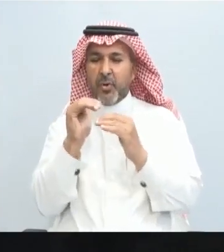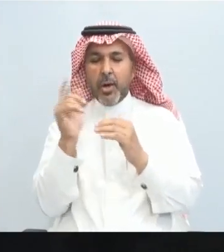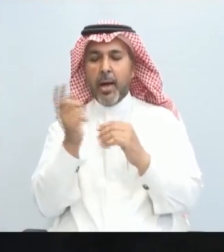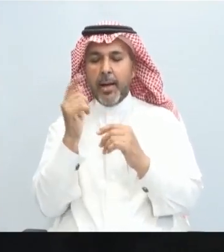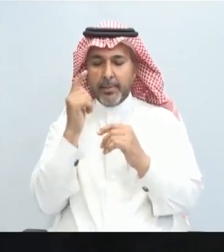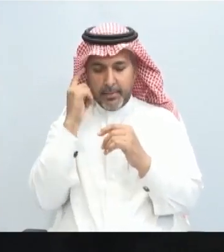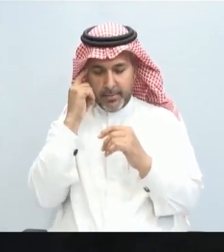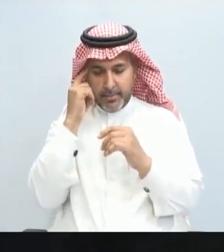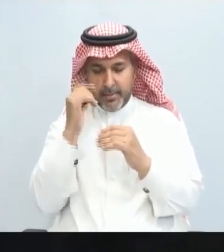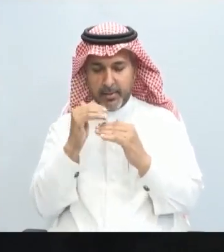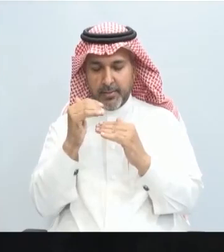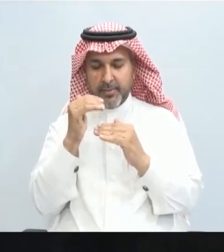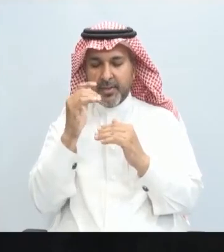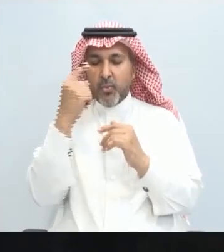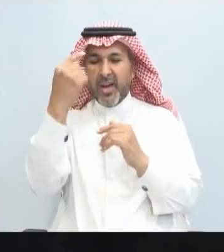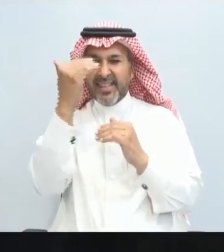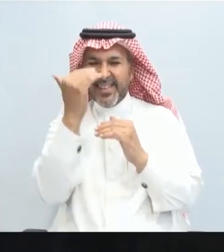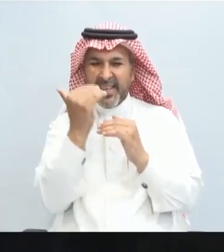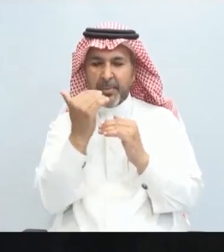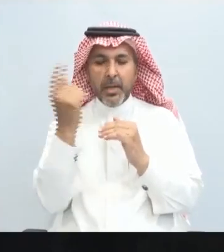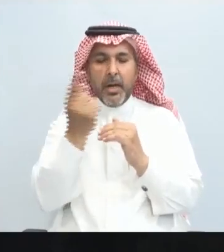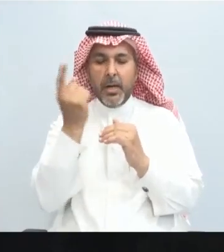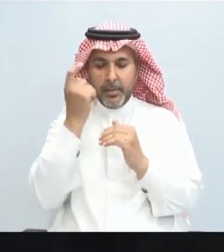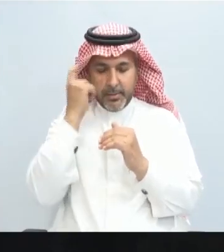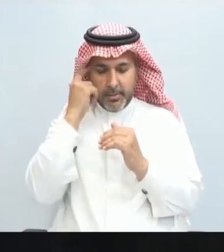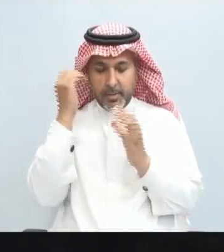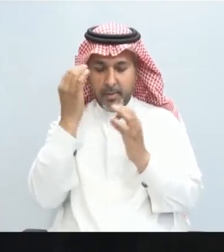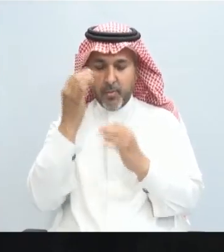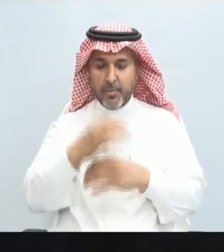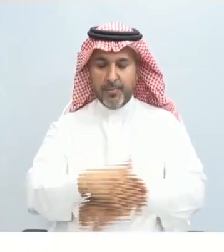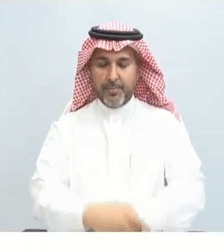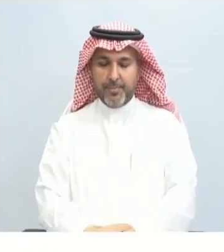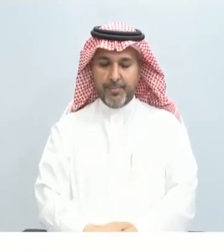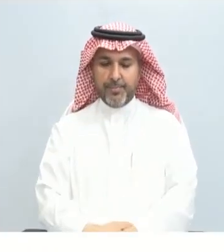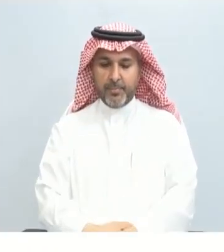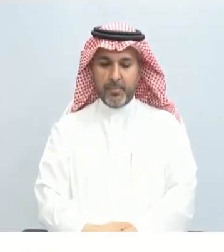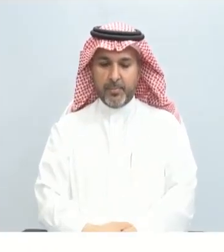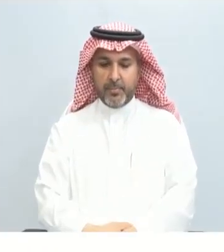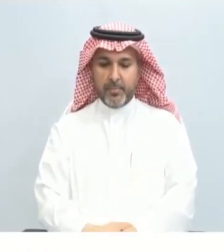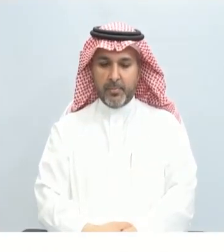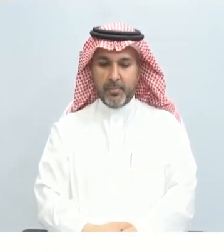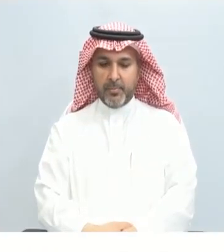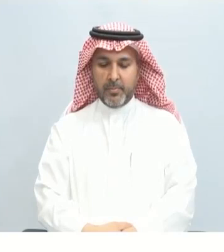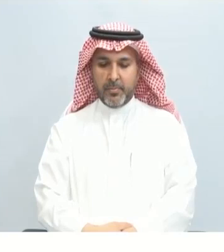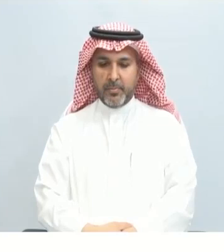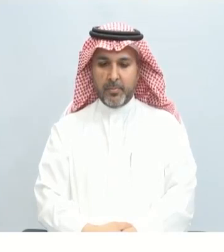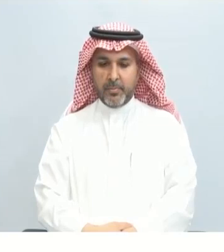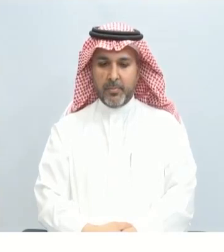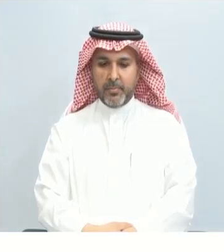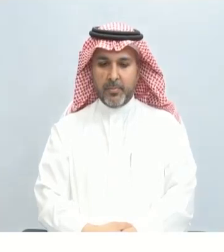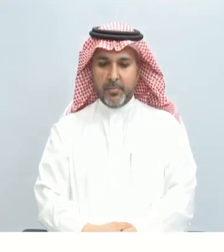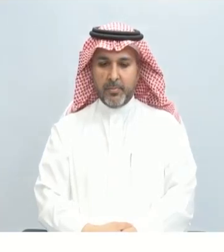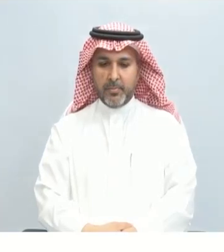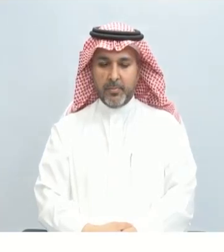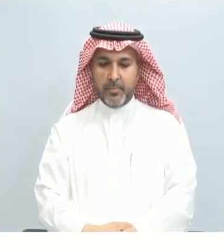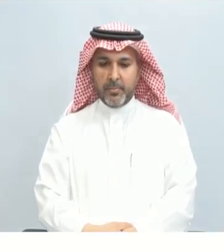هو مجال الداله اللوغاريتميه اللي قلنا ار بلس ار بلس طيب نشوف الحين تحقق من فهمك ب نفس الطريقه نبغى